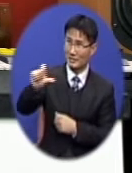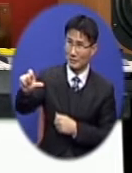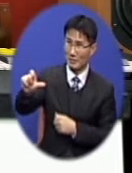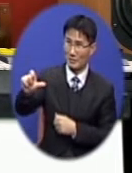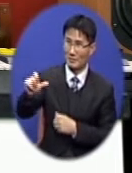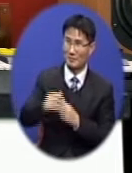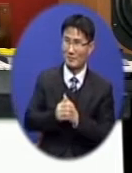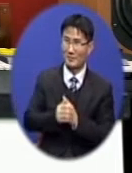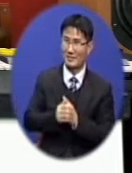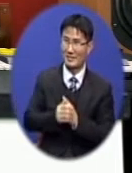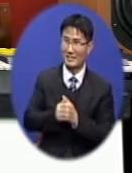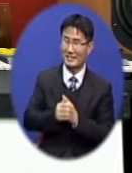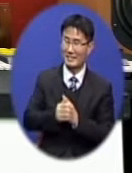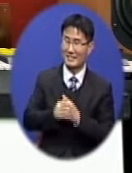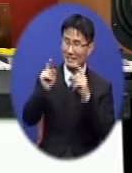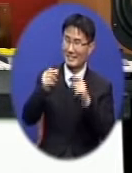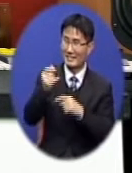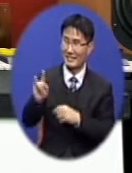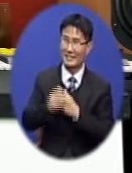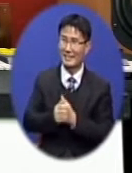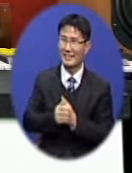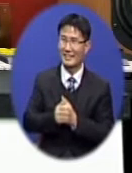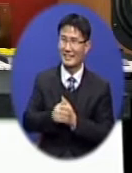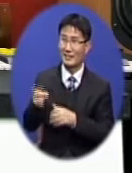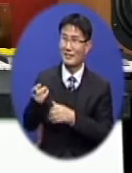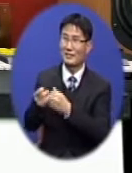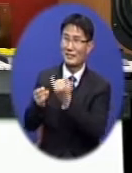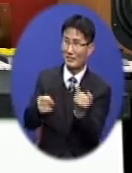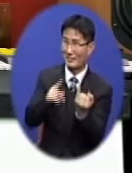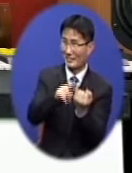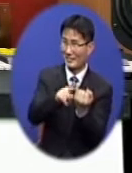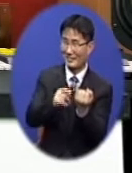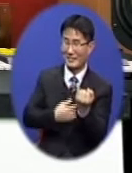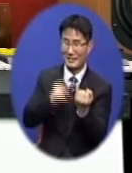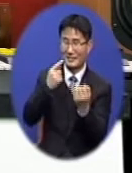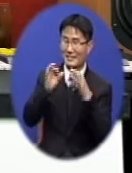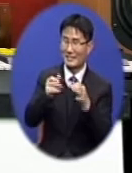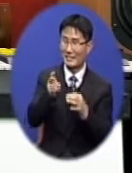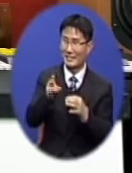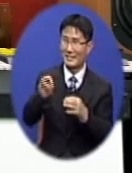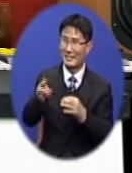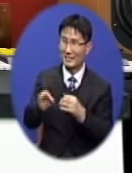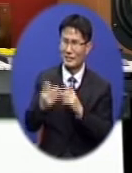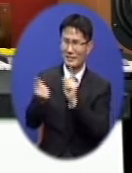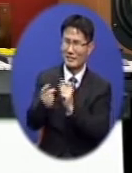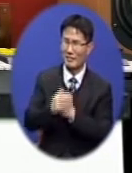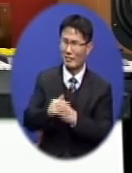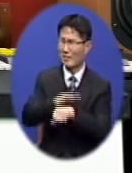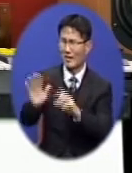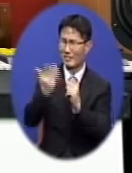2015년도 그 을민에 돌아와서 그 예쁜 김혜영 씨가 파트너 되셔가지고 예. 올해는 아마 대박이 또 나실 것 같습니다. 아유